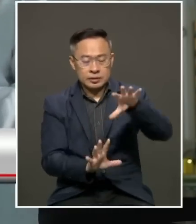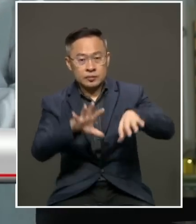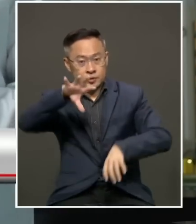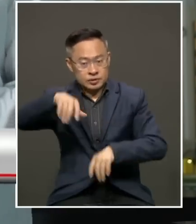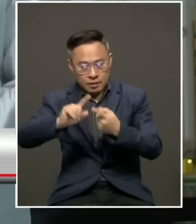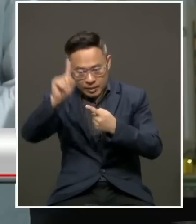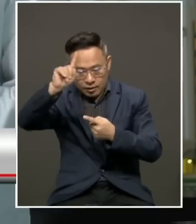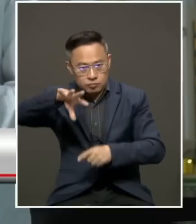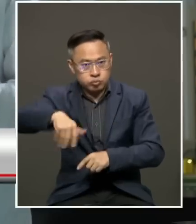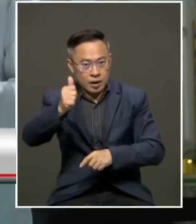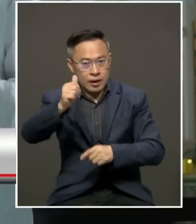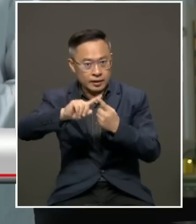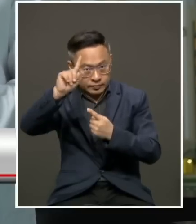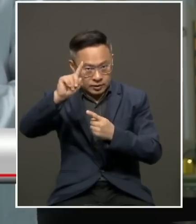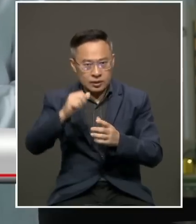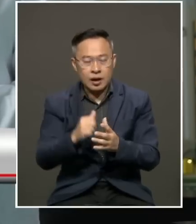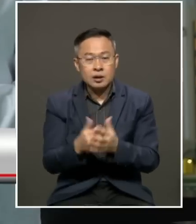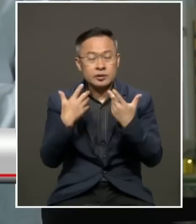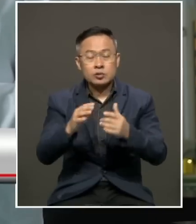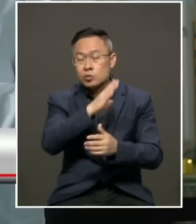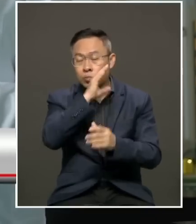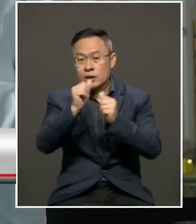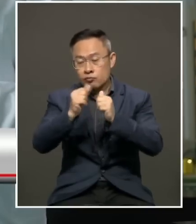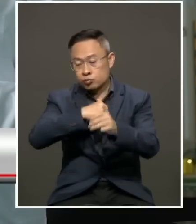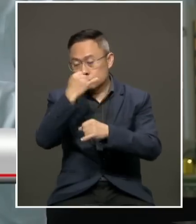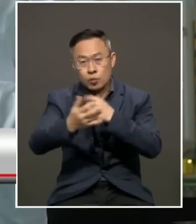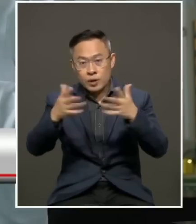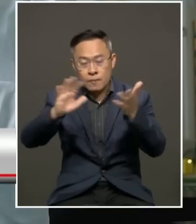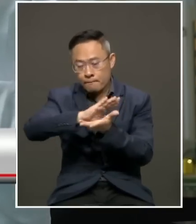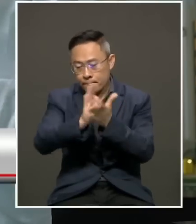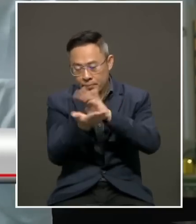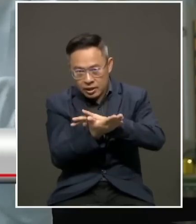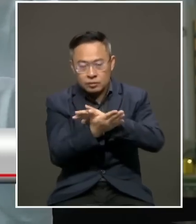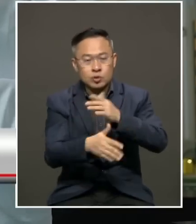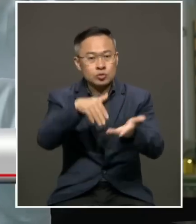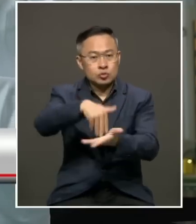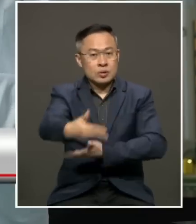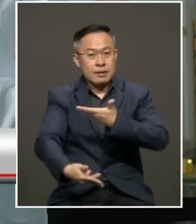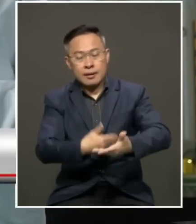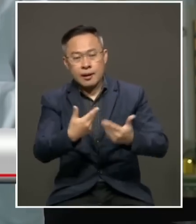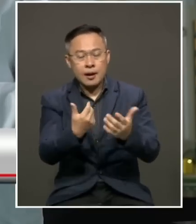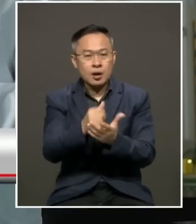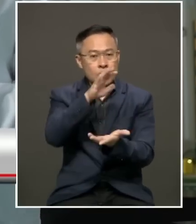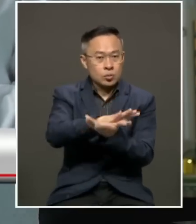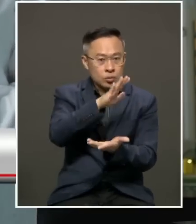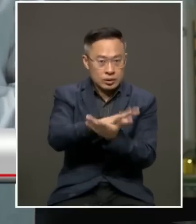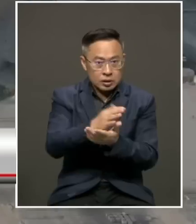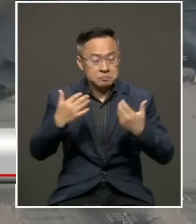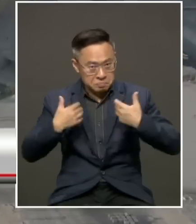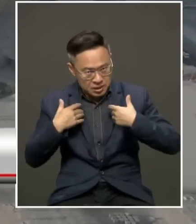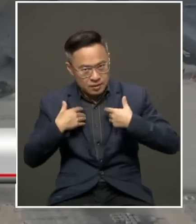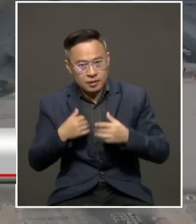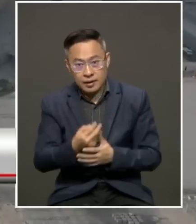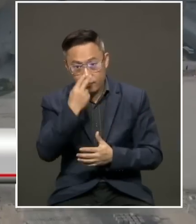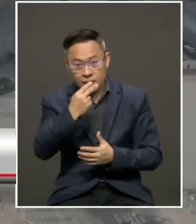สเตเดี้ยมครับจะถูกเปลี่ยนเป็น community Centerหลังจากที่ฟุตบอลโลกจบลงคือมีทั้งโรงเรียนด้วยนะ